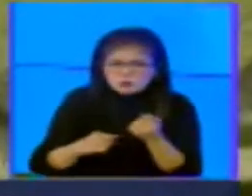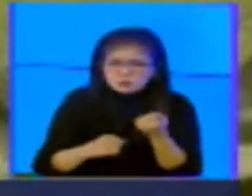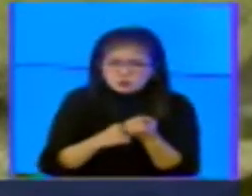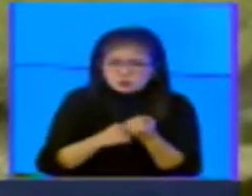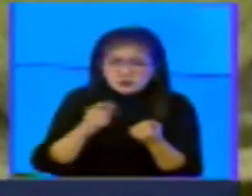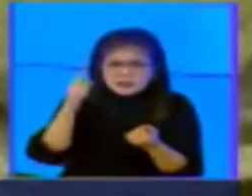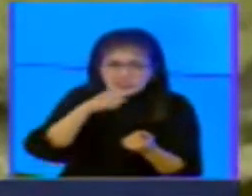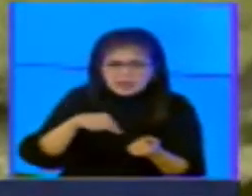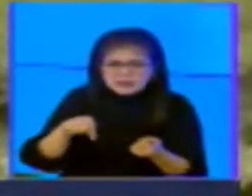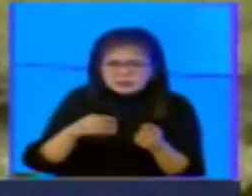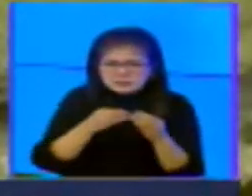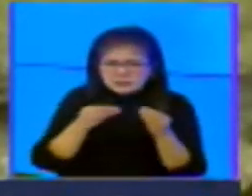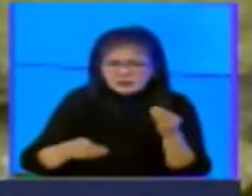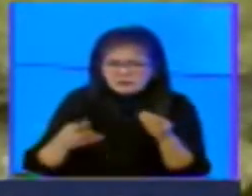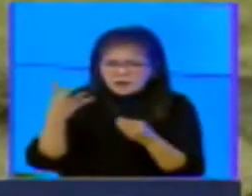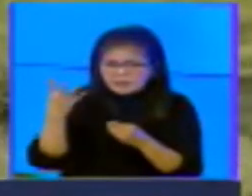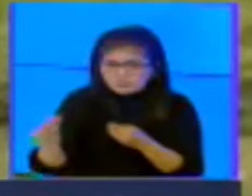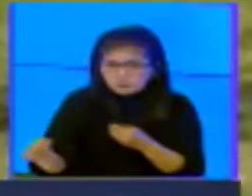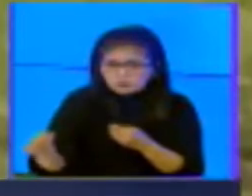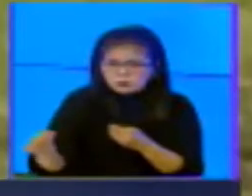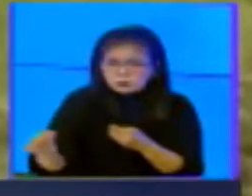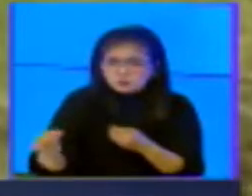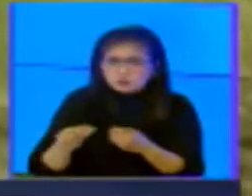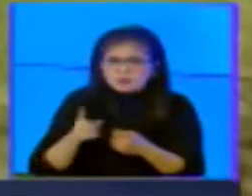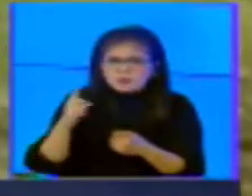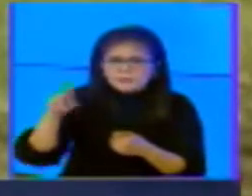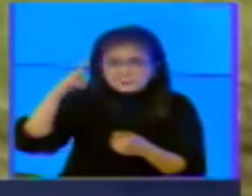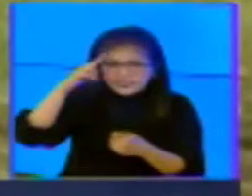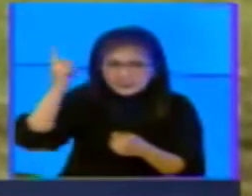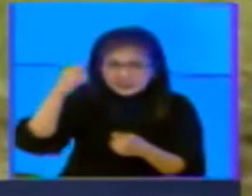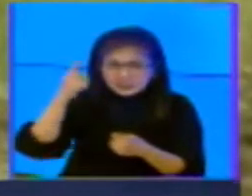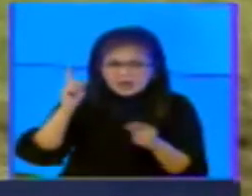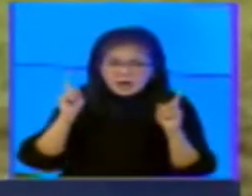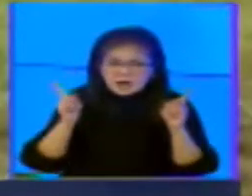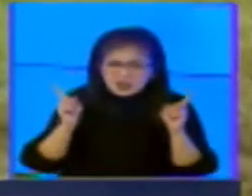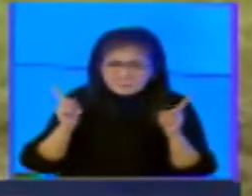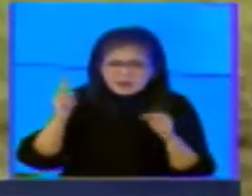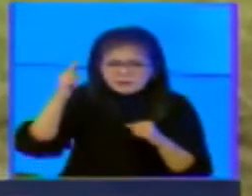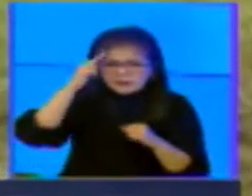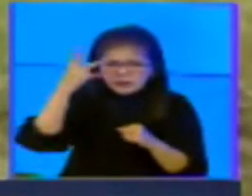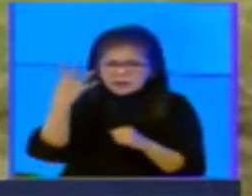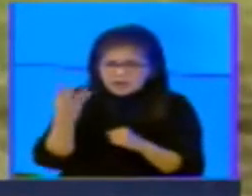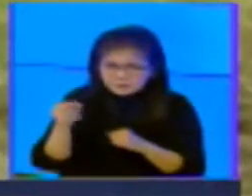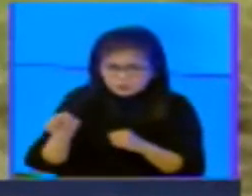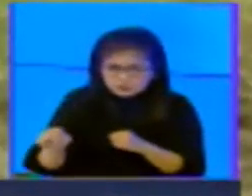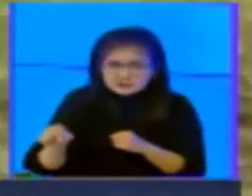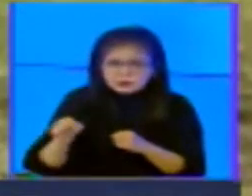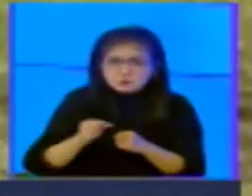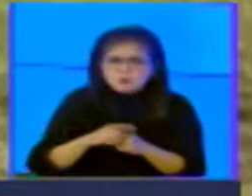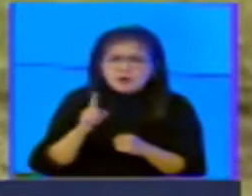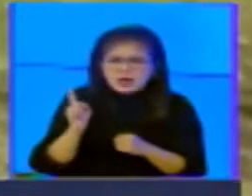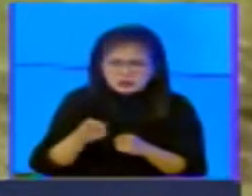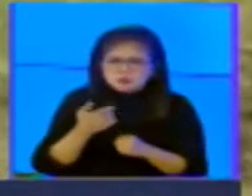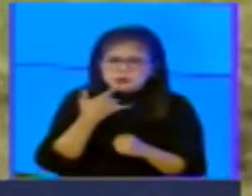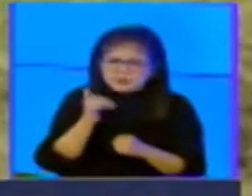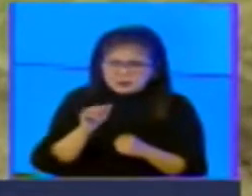desa, tokoh agama, tokoh masyarakat, dan warga desa setempat. Langkah terpuji ini sudah sepatutnya mendapatkan dukungan